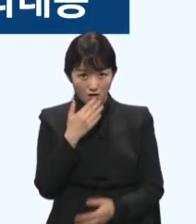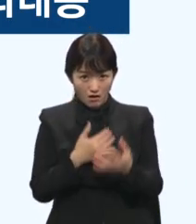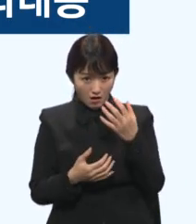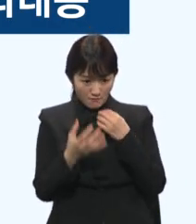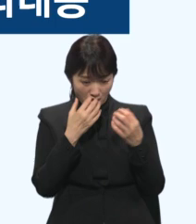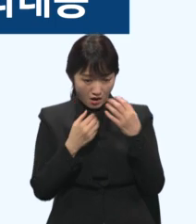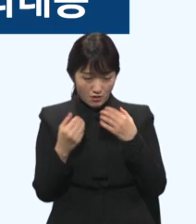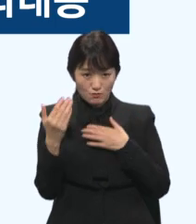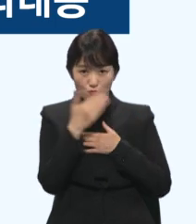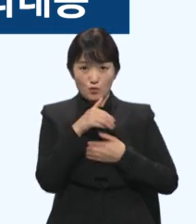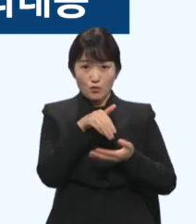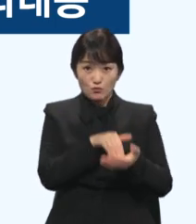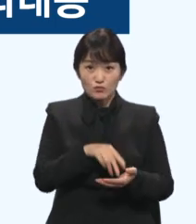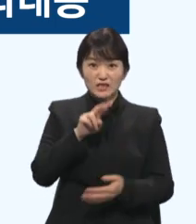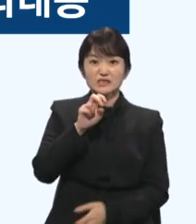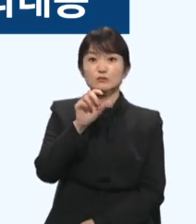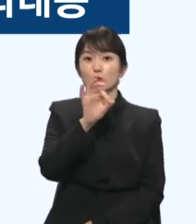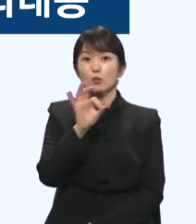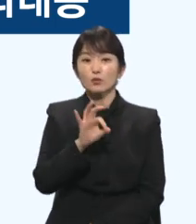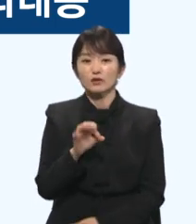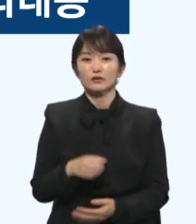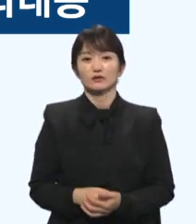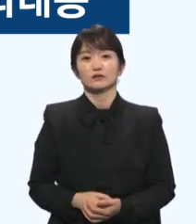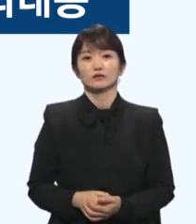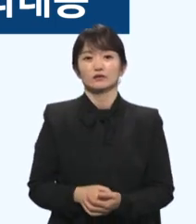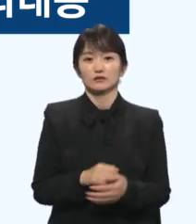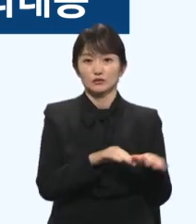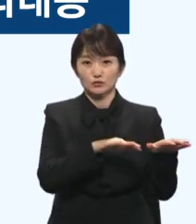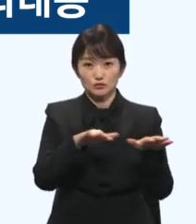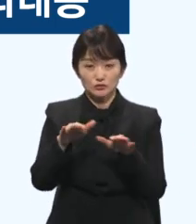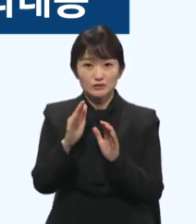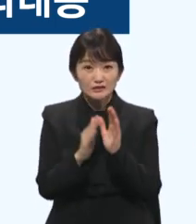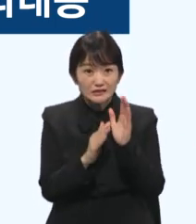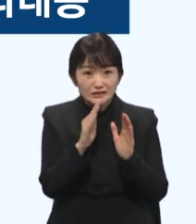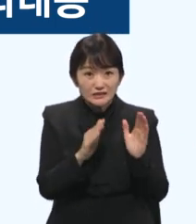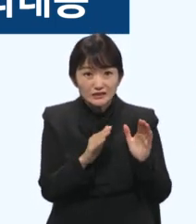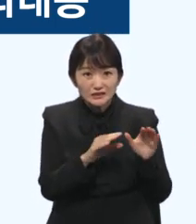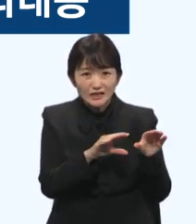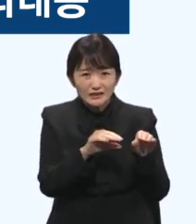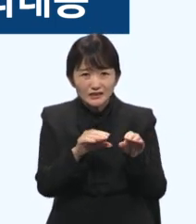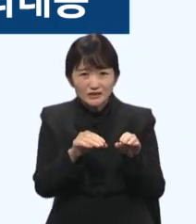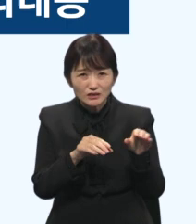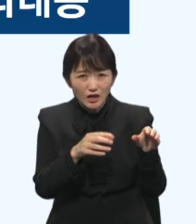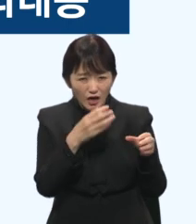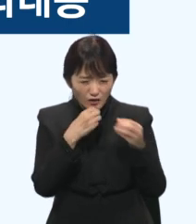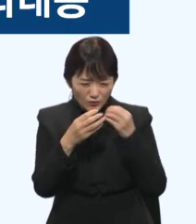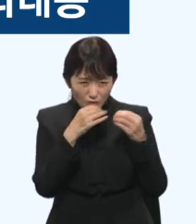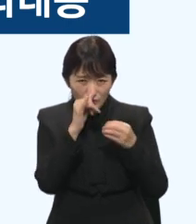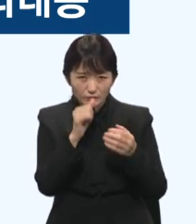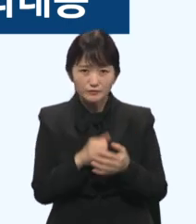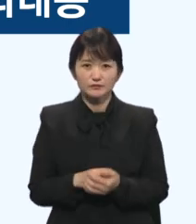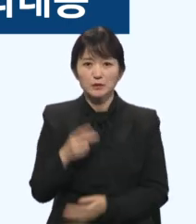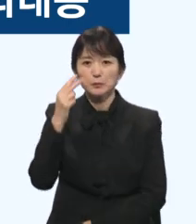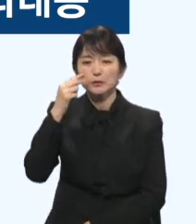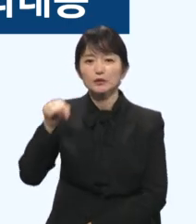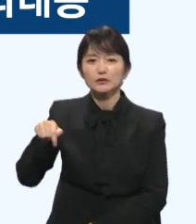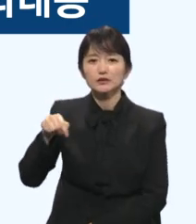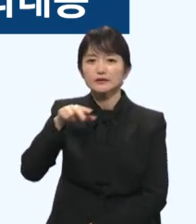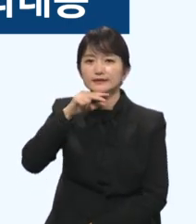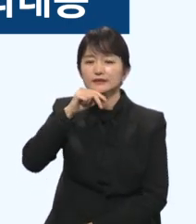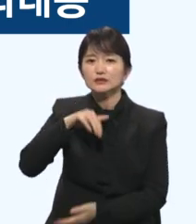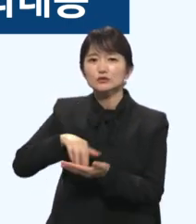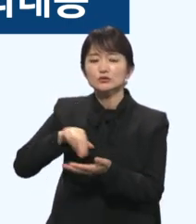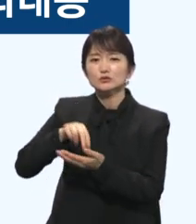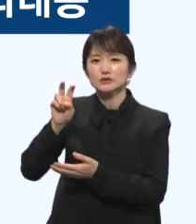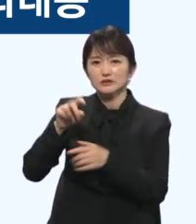체중의 25% 그니까 수생 식물의 연한 부위나 뿌리만 섭취 하는데요 미국에서는 최근에 뉴트리아가 무려 20개